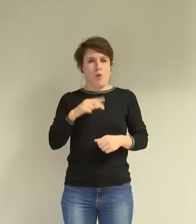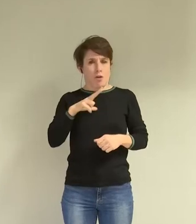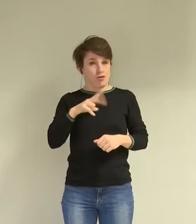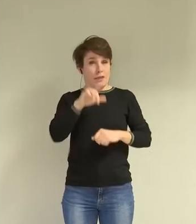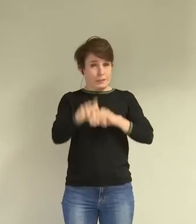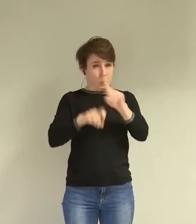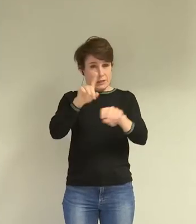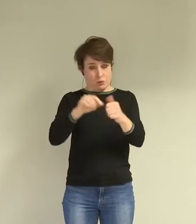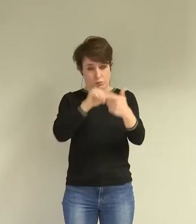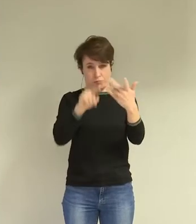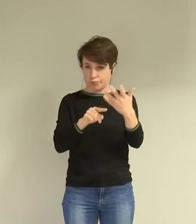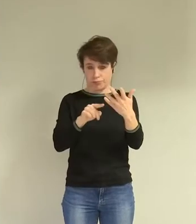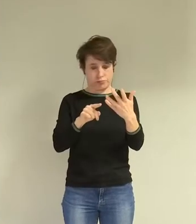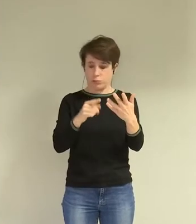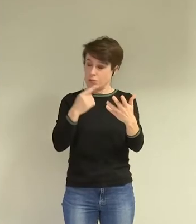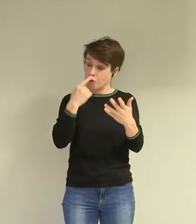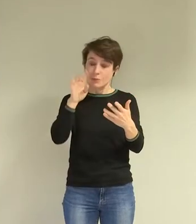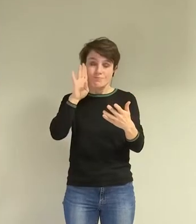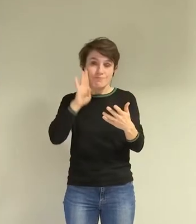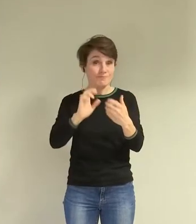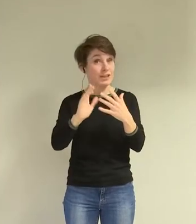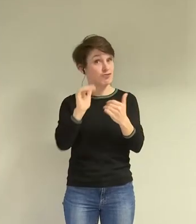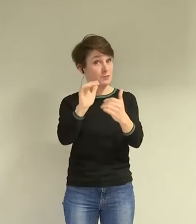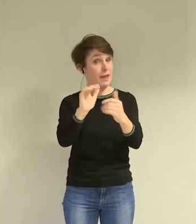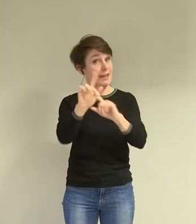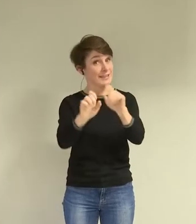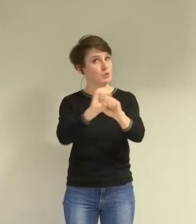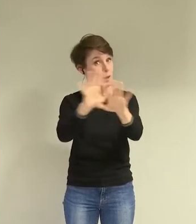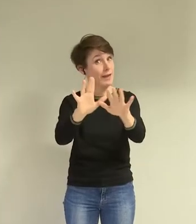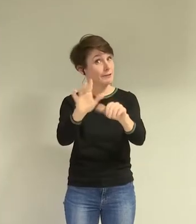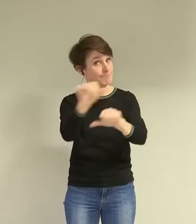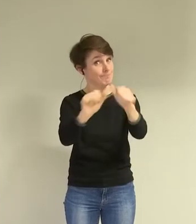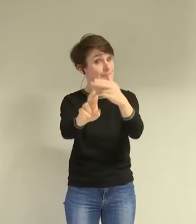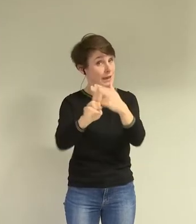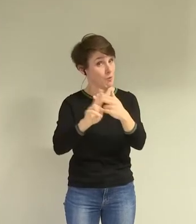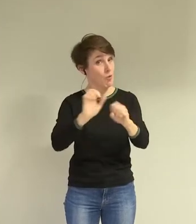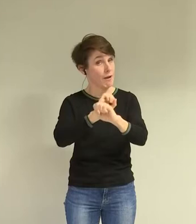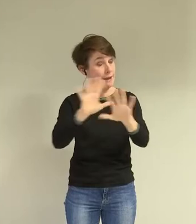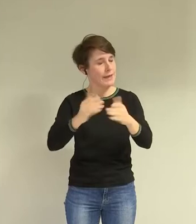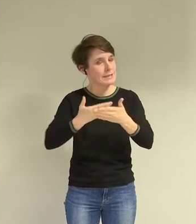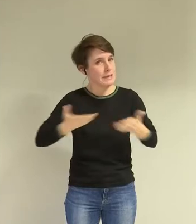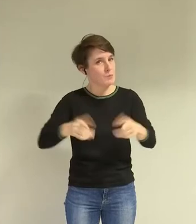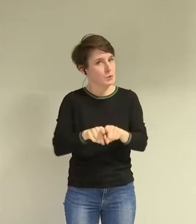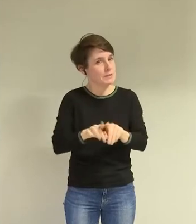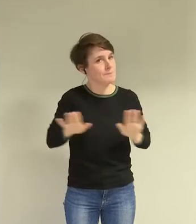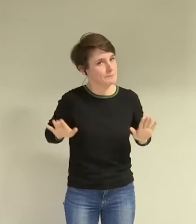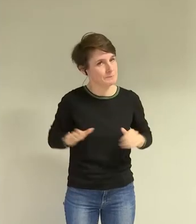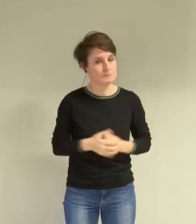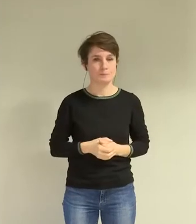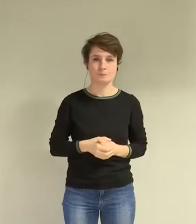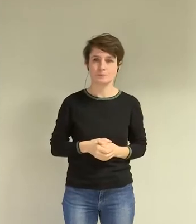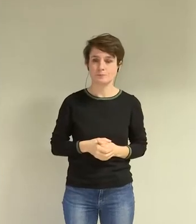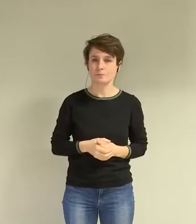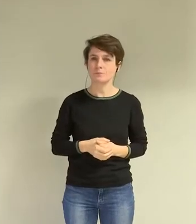et clair qui je l'espère appellerons de votre part au temps de réponse tout aussi précise simple et claire premièrement confirmez-vous